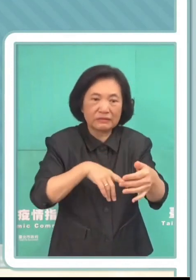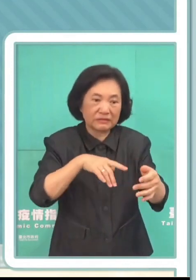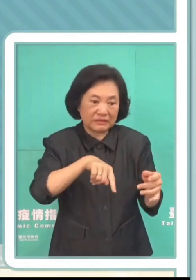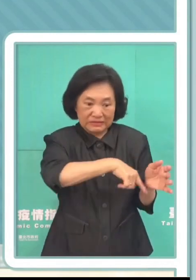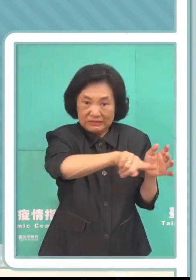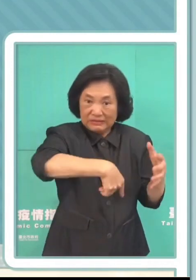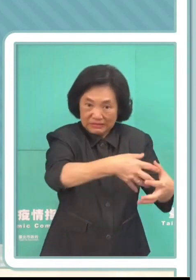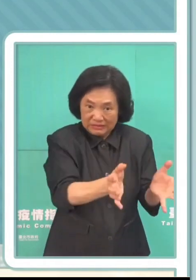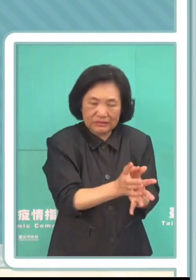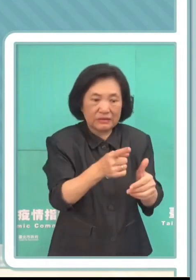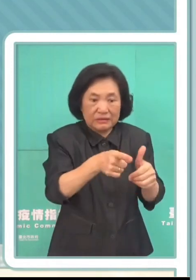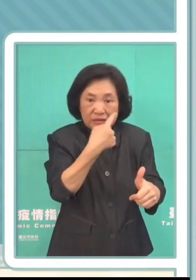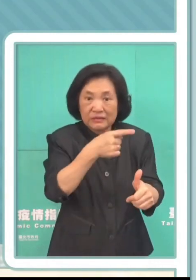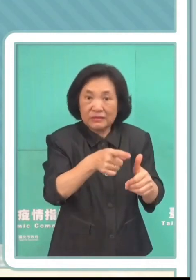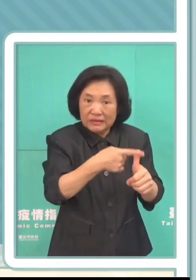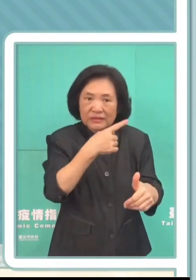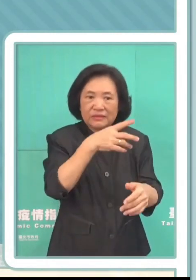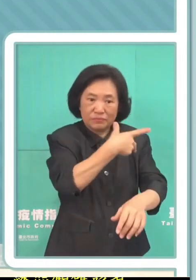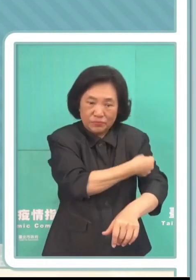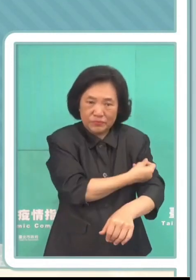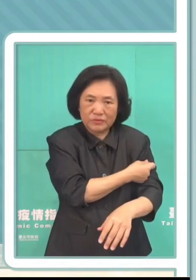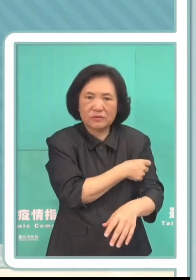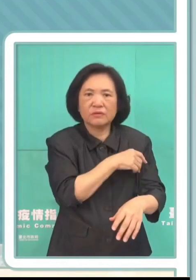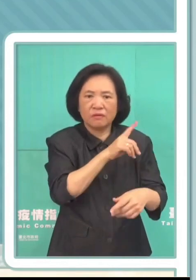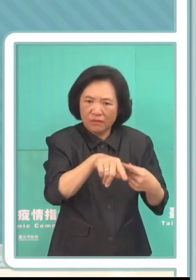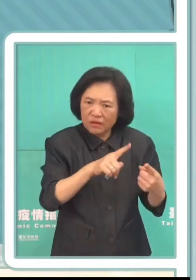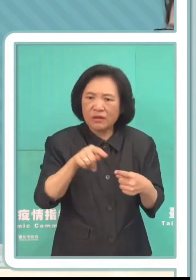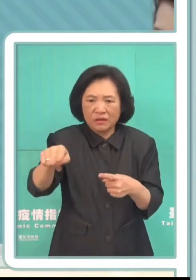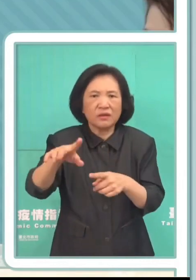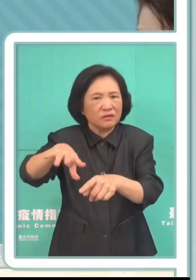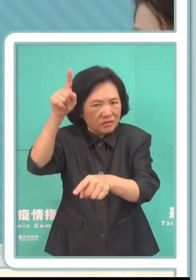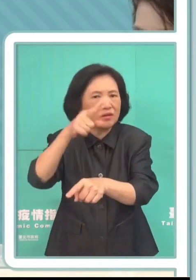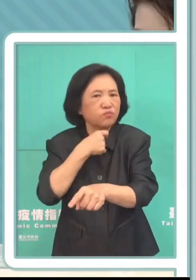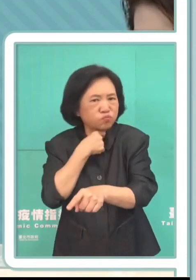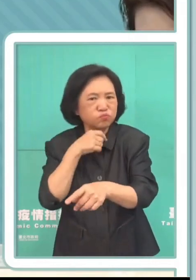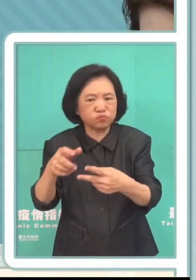一样的待遇才对。所以这些人应该第一优先打第二剂疫苗。